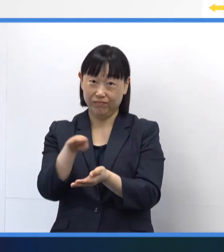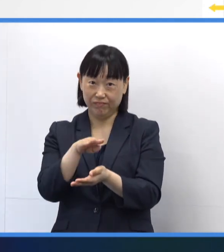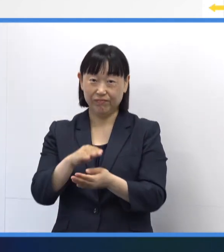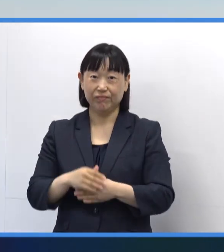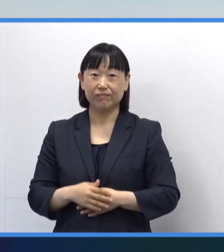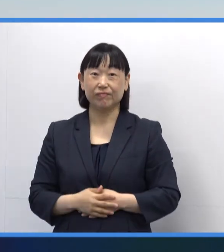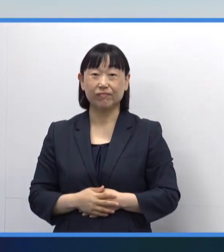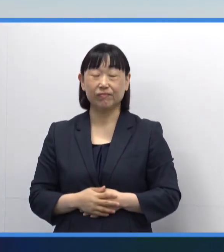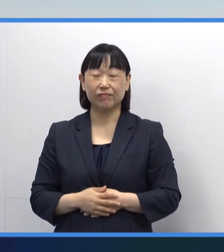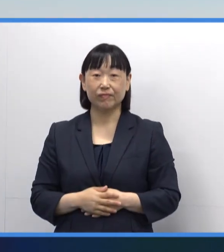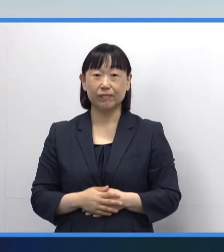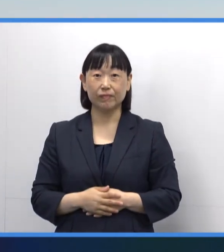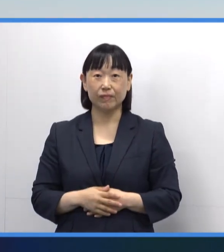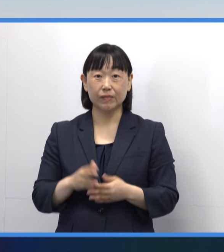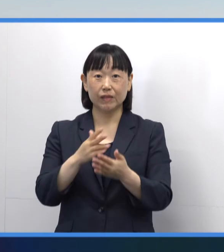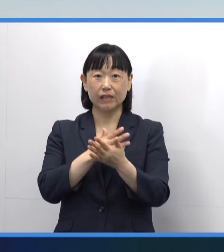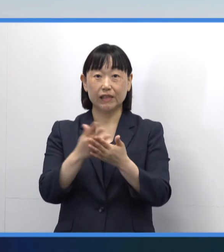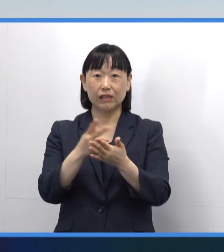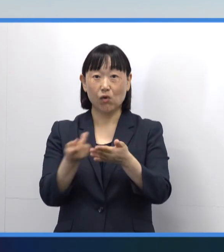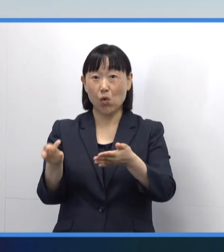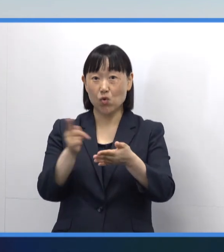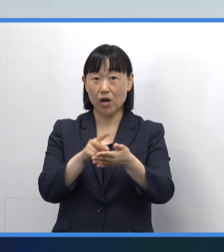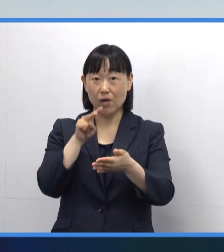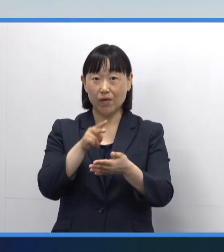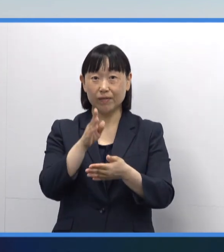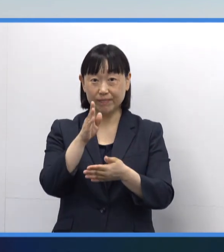資料の裏面をご覧ください。